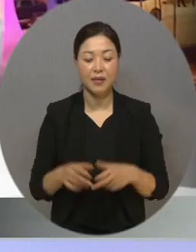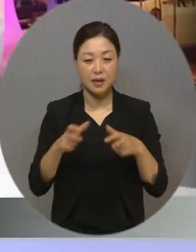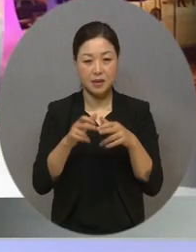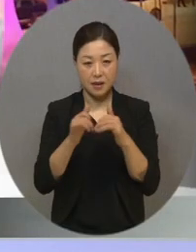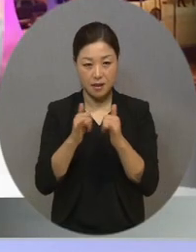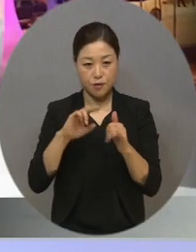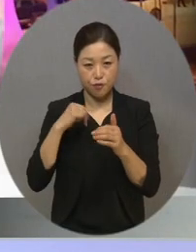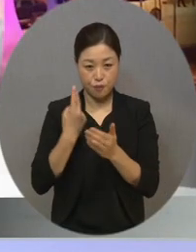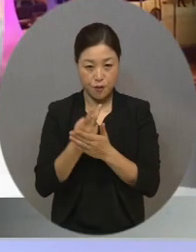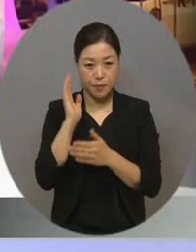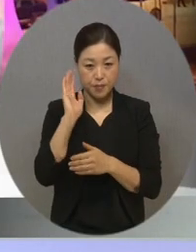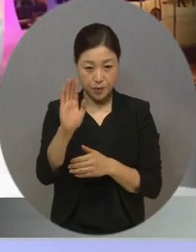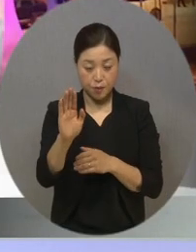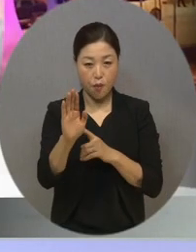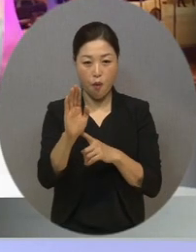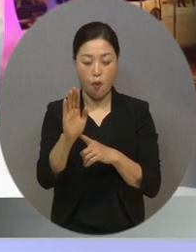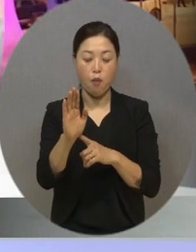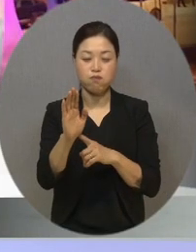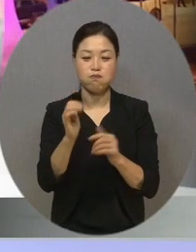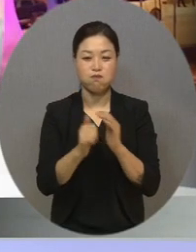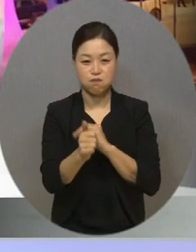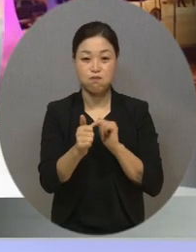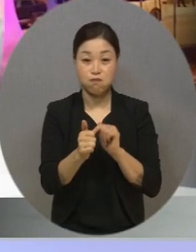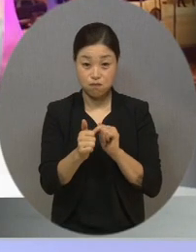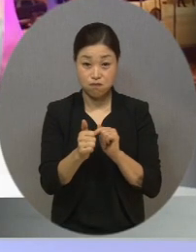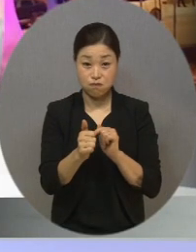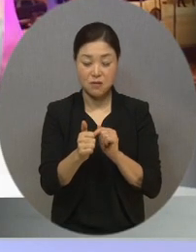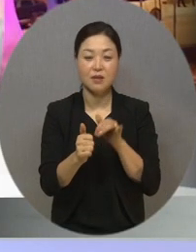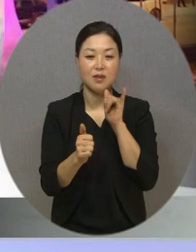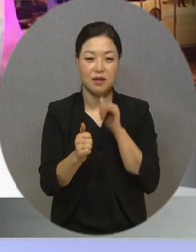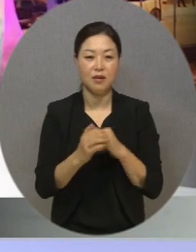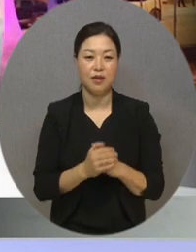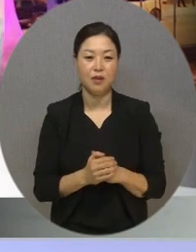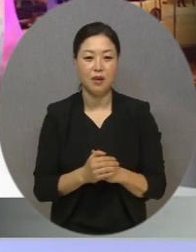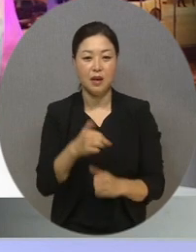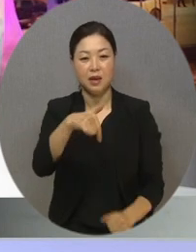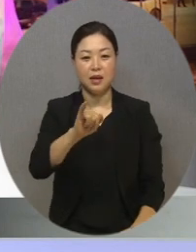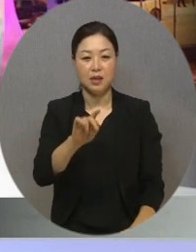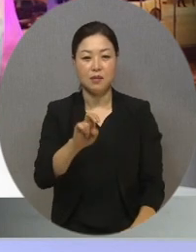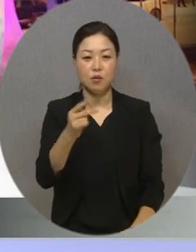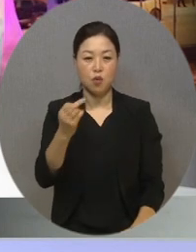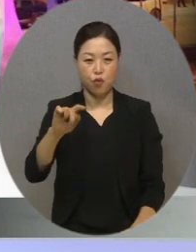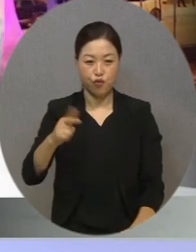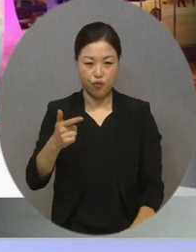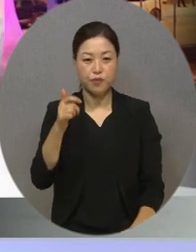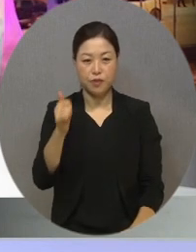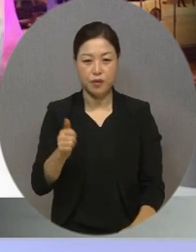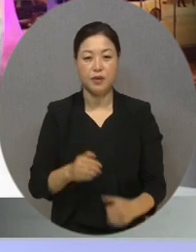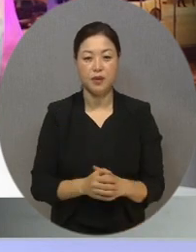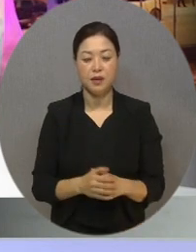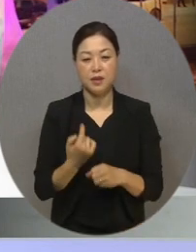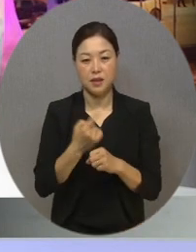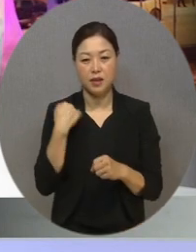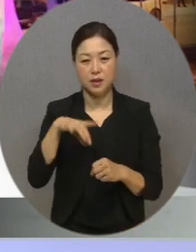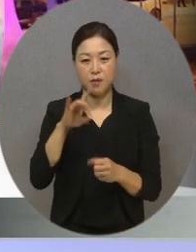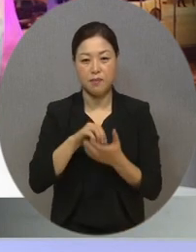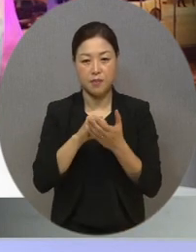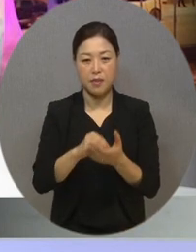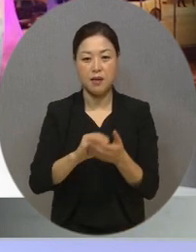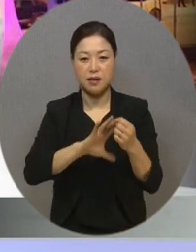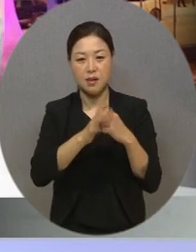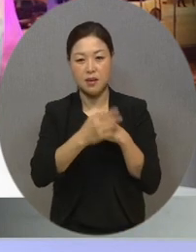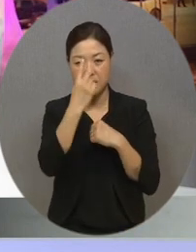장애인 유도의 미래, 유망주로 떠오르고 있는 선수가 있습니다. 바로 김동훈 선수인데요. 지난해 첫 출전한